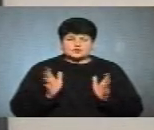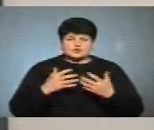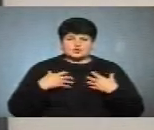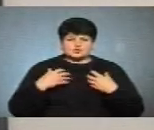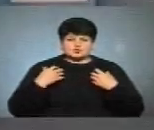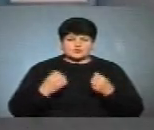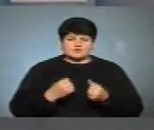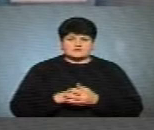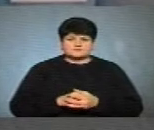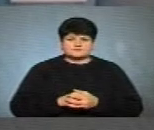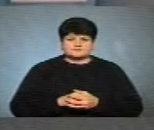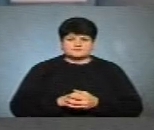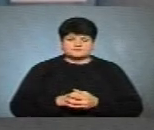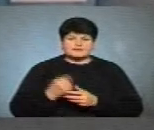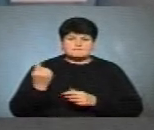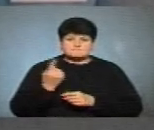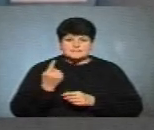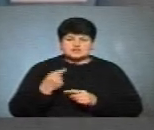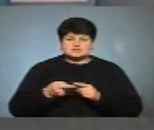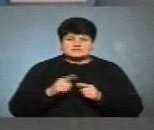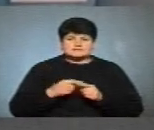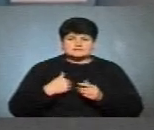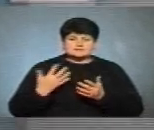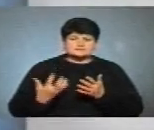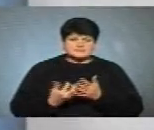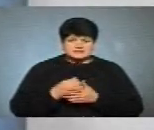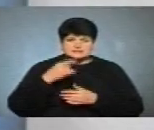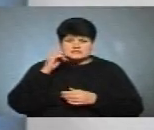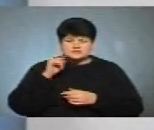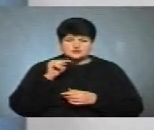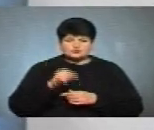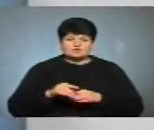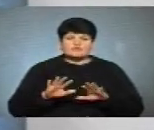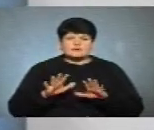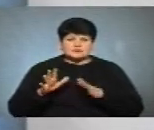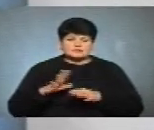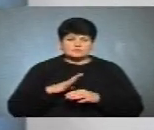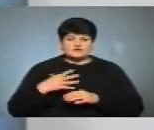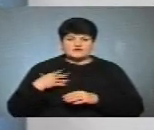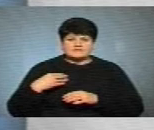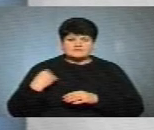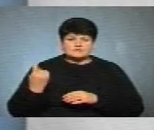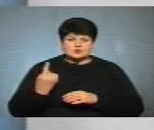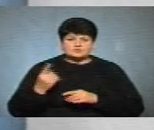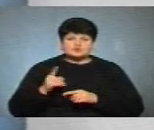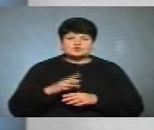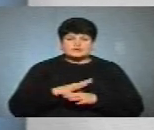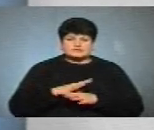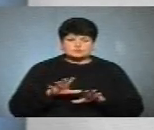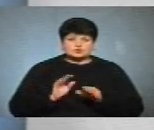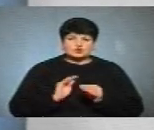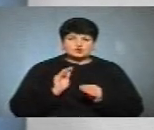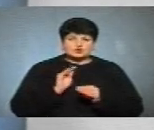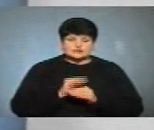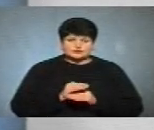здоров'я? Перше, це ми виявили, знаючи вже той випадок, який був в Львівській області, що не було